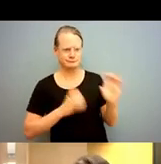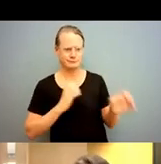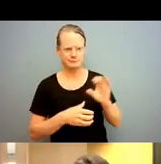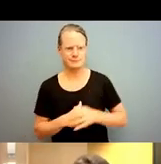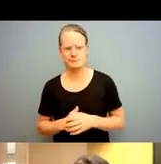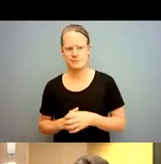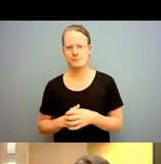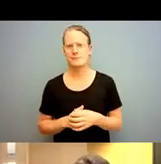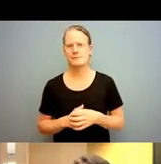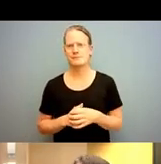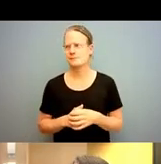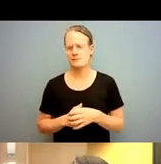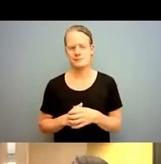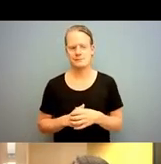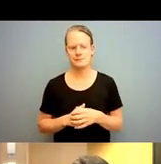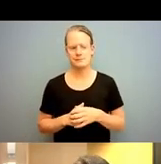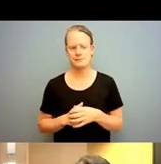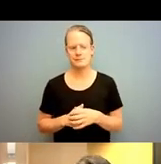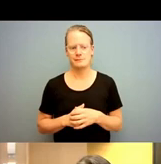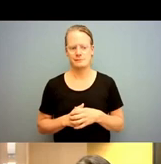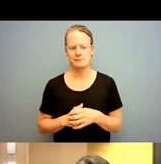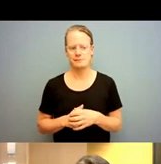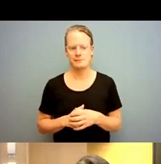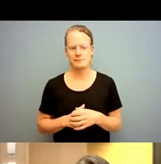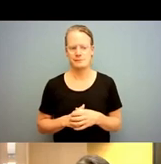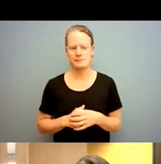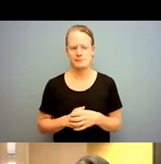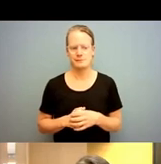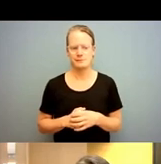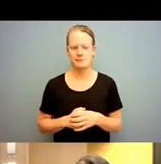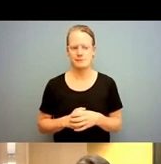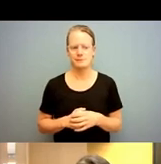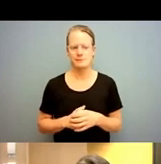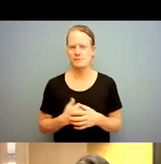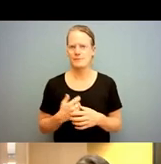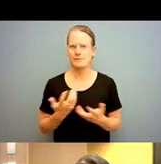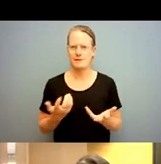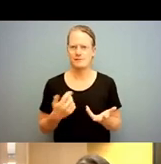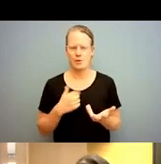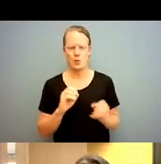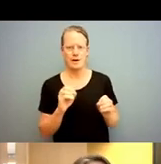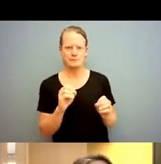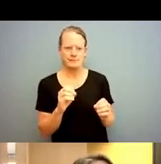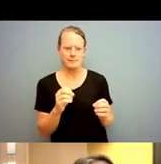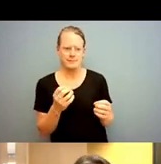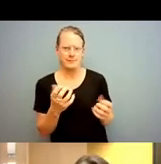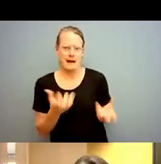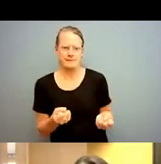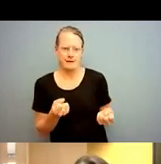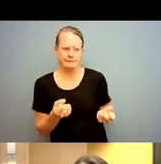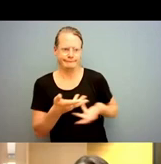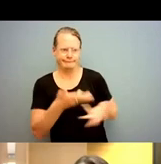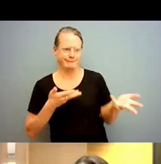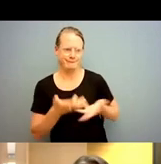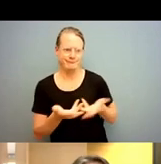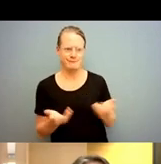Ai, mun mielamiel porramus. Ei mun teede. Munhan porran viisohmi mun ja